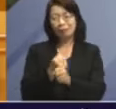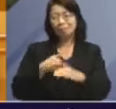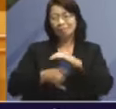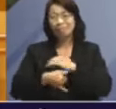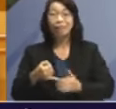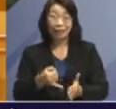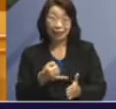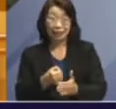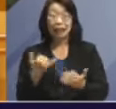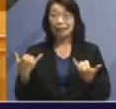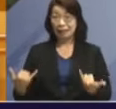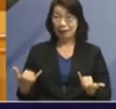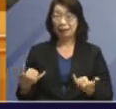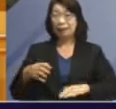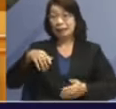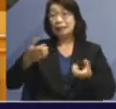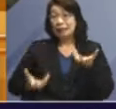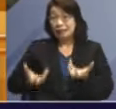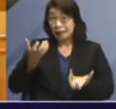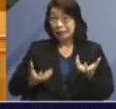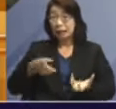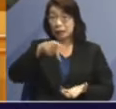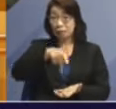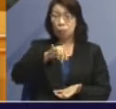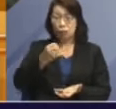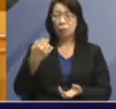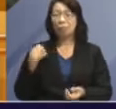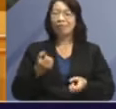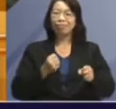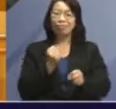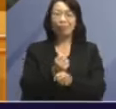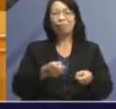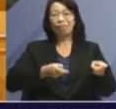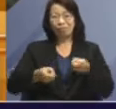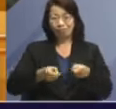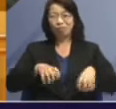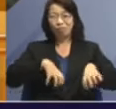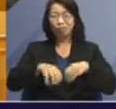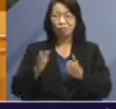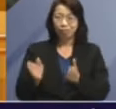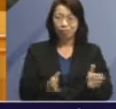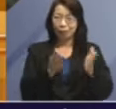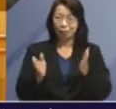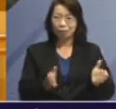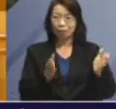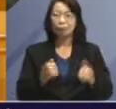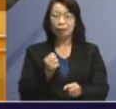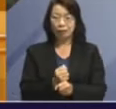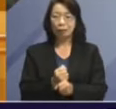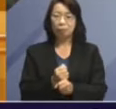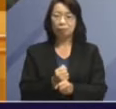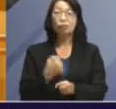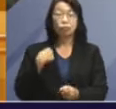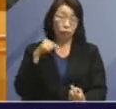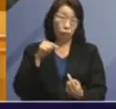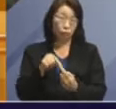จังหวัดพิษณุโลกนะครับก็ดำเนินการตามนโยบายท่านประธานศาลฎีกาสำนักงานศาลยุติธรรมก็เป็นห่วงประ